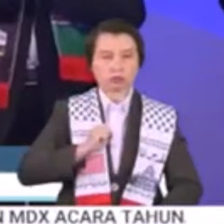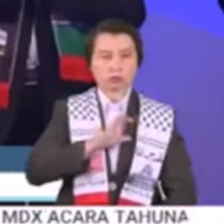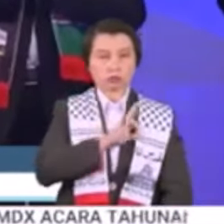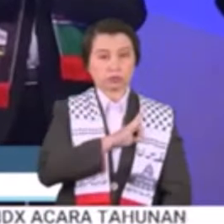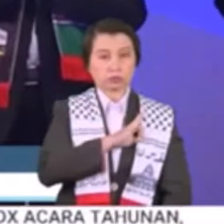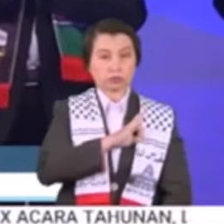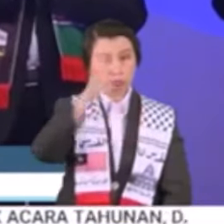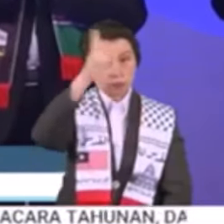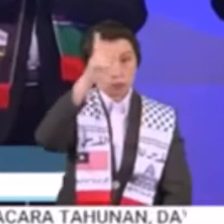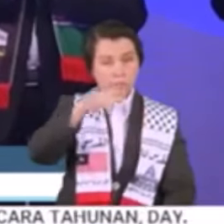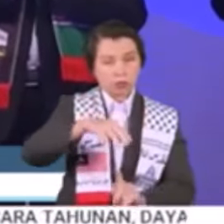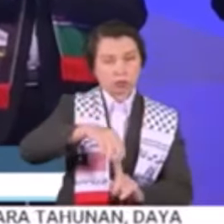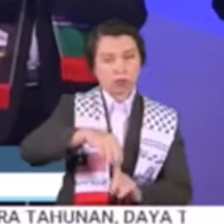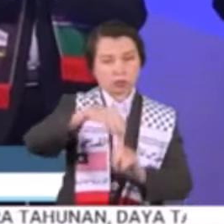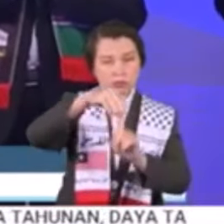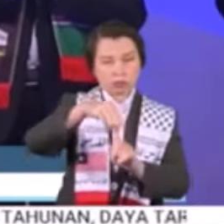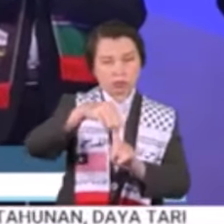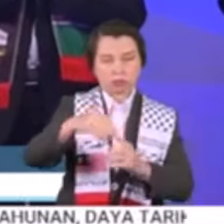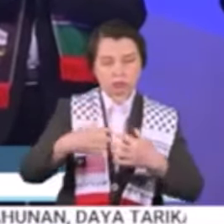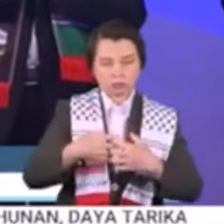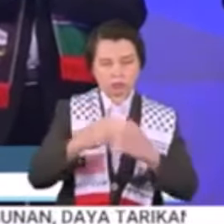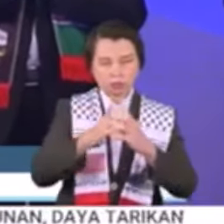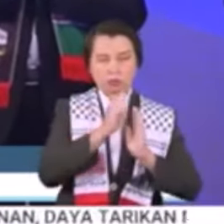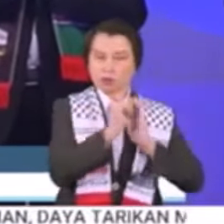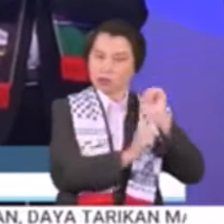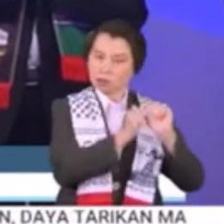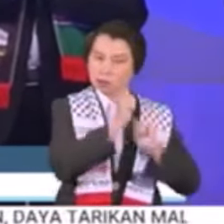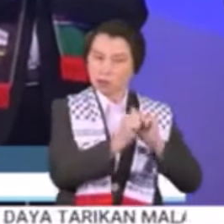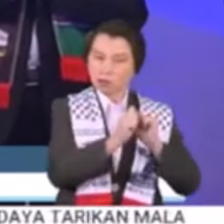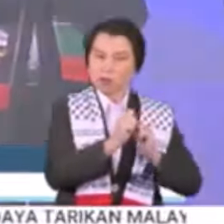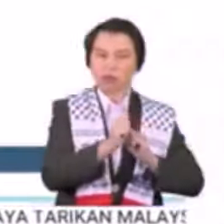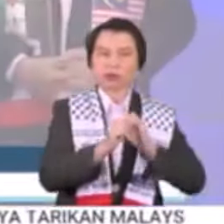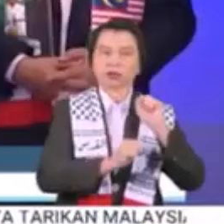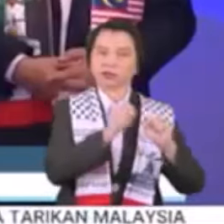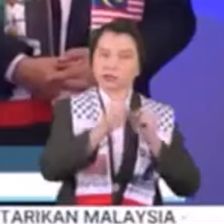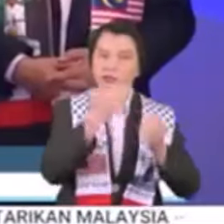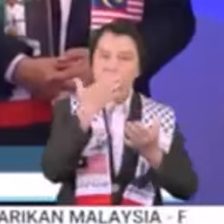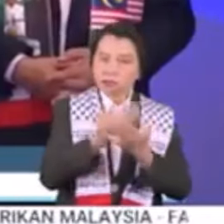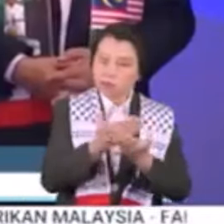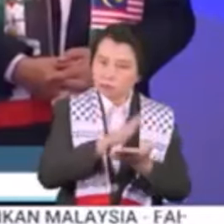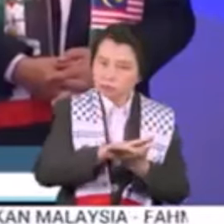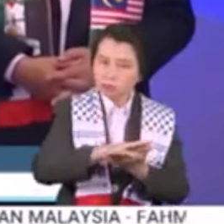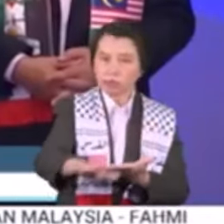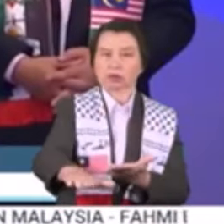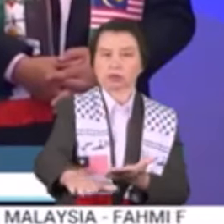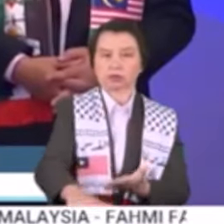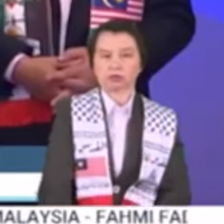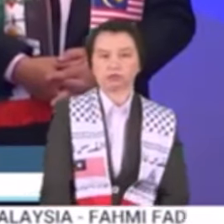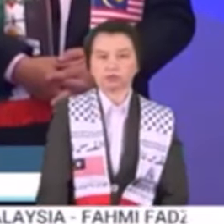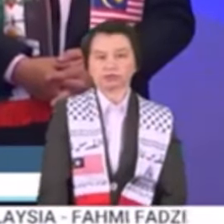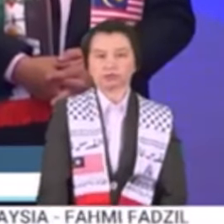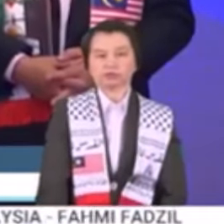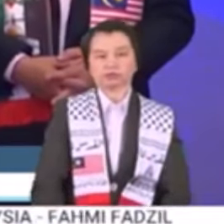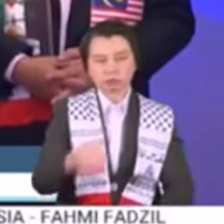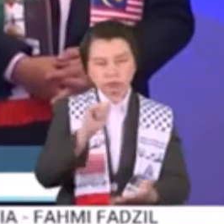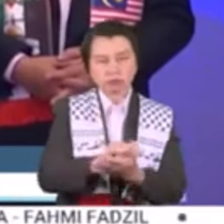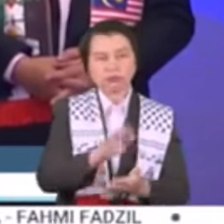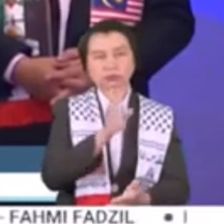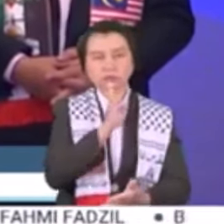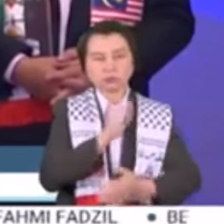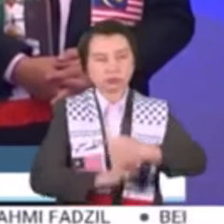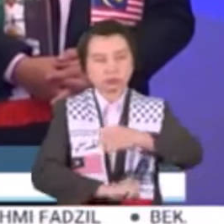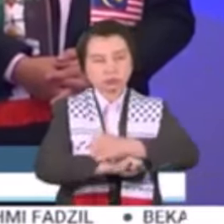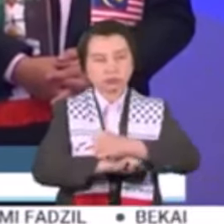awam, terutama berkaitan pembentukan akhlak dan nilai murni. Sebab itu saya katakan, tunggak dan asas